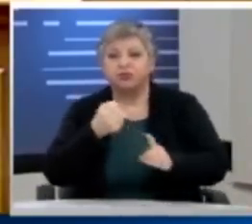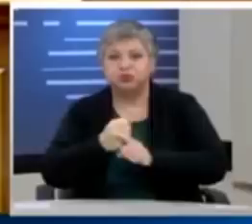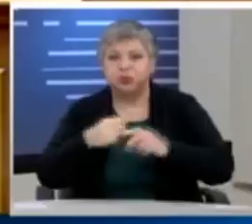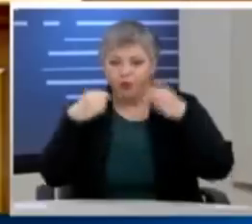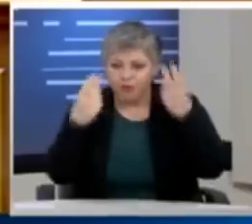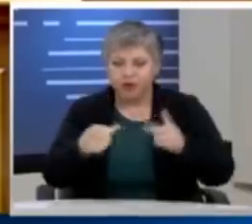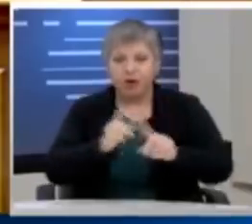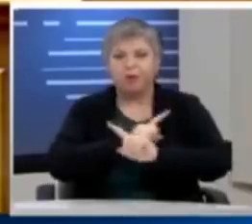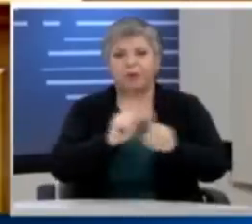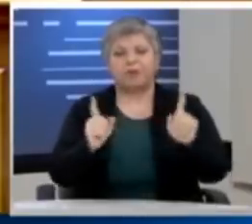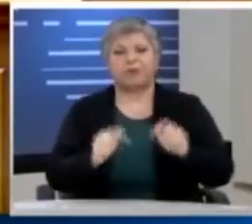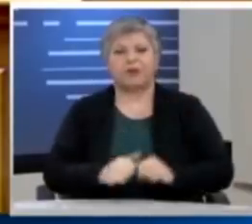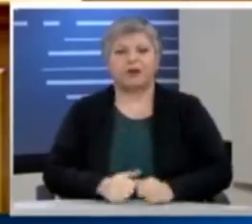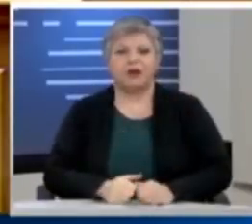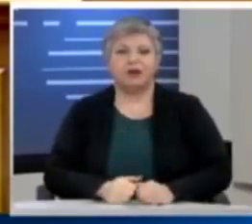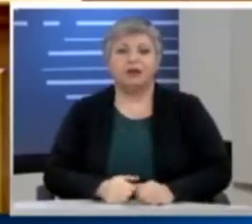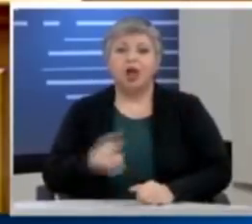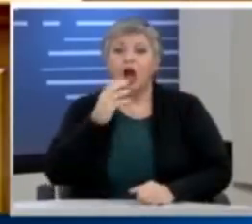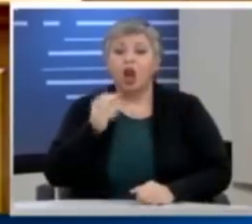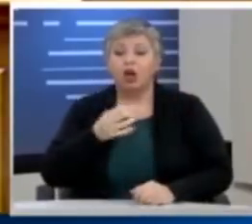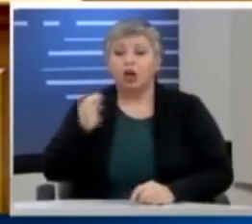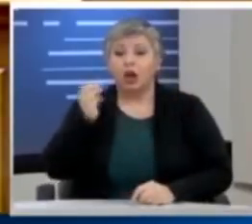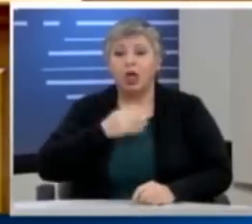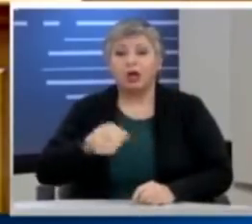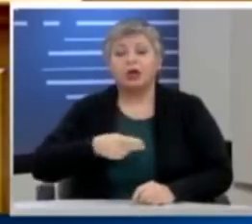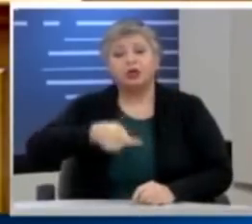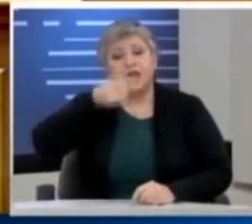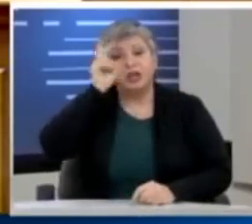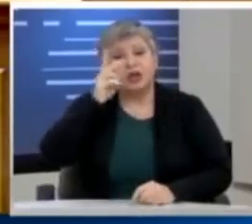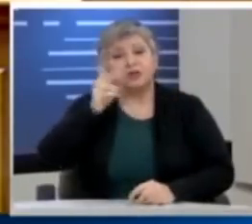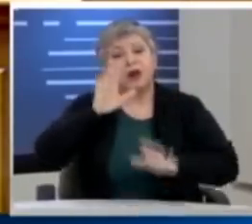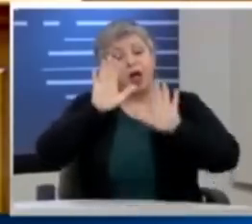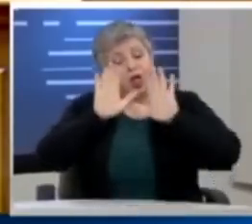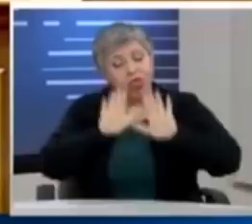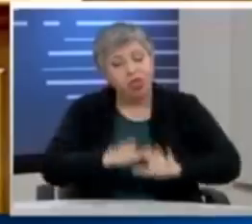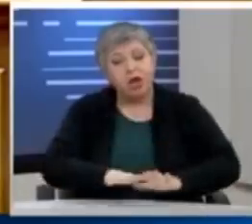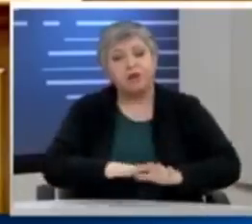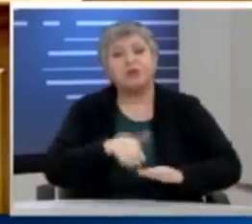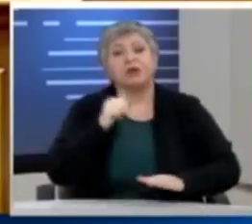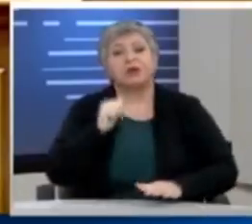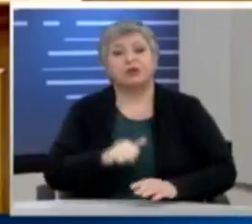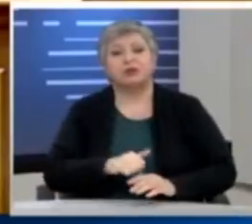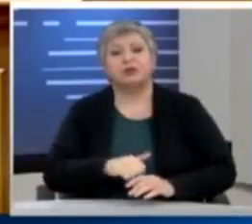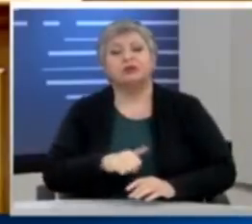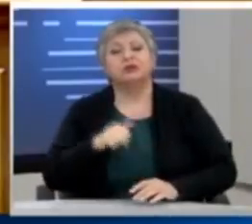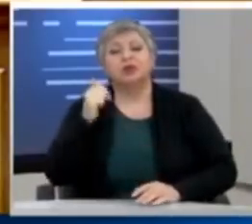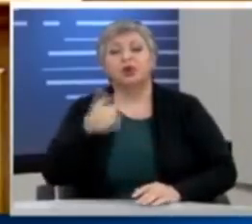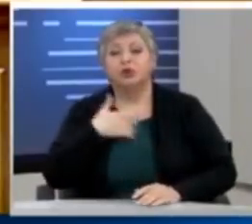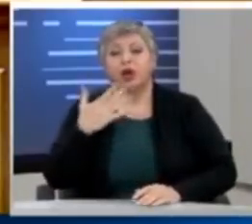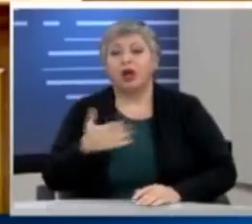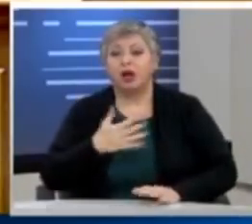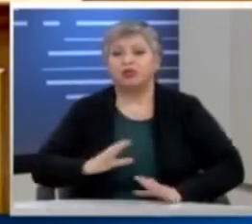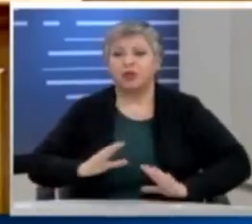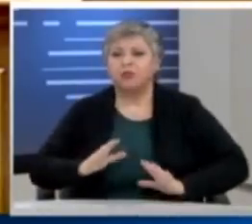έλεγαν οι χιτλεριοί, οι Γερμανοί ήρθαν για να μείνουν καιρό στην Ελλάδα, ότι είναι ένας ανίκητος και